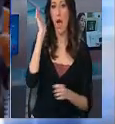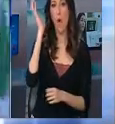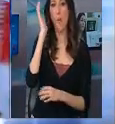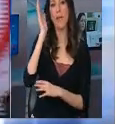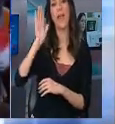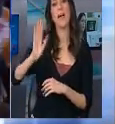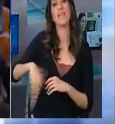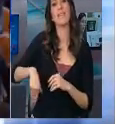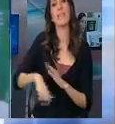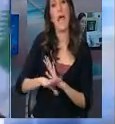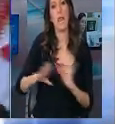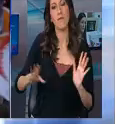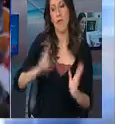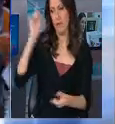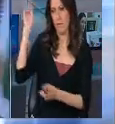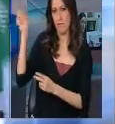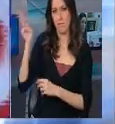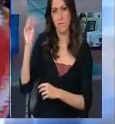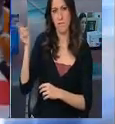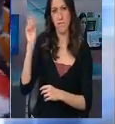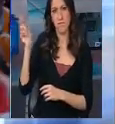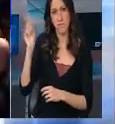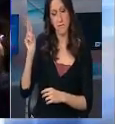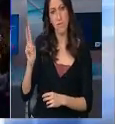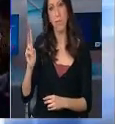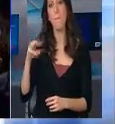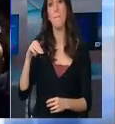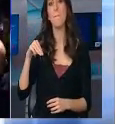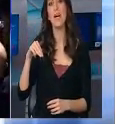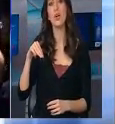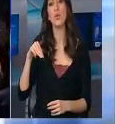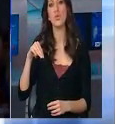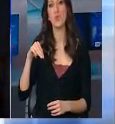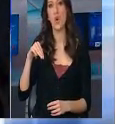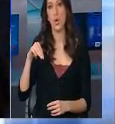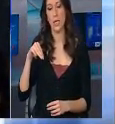κάλπες ομιλία του ο υποψήφιος πρώην